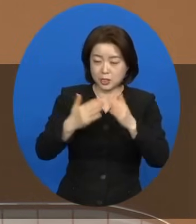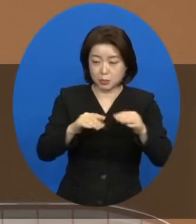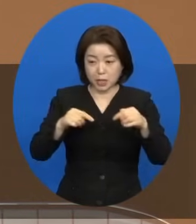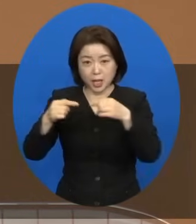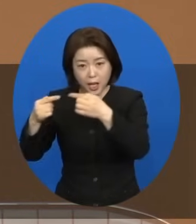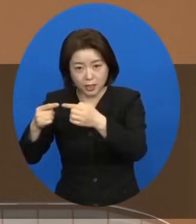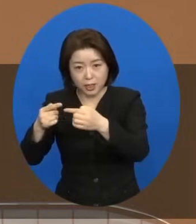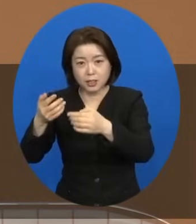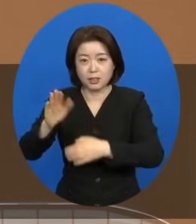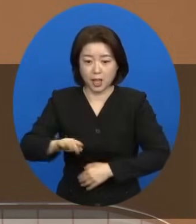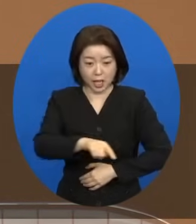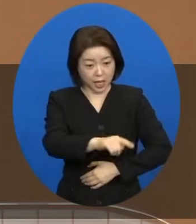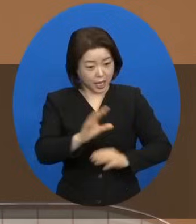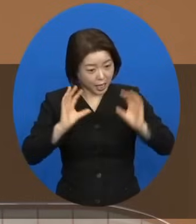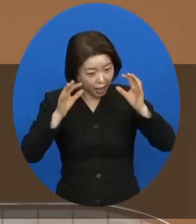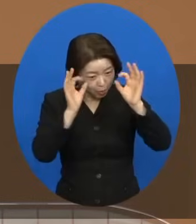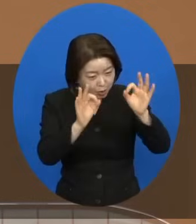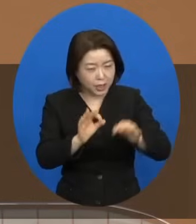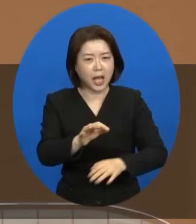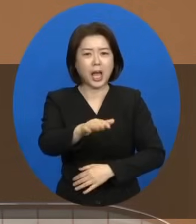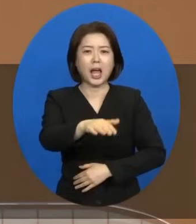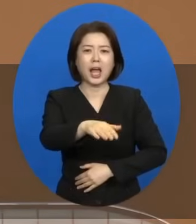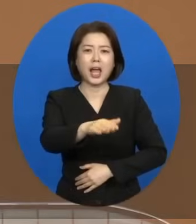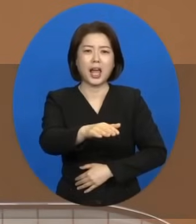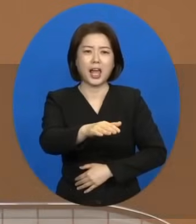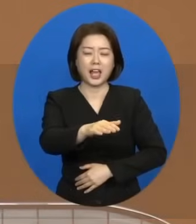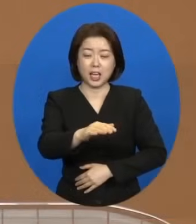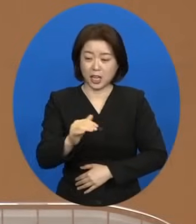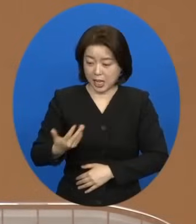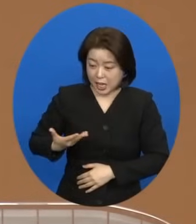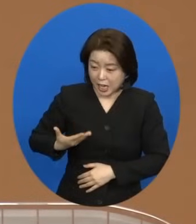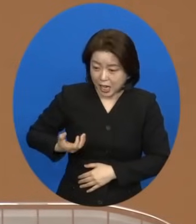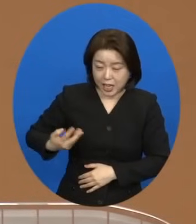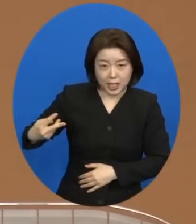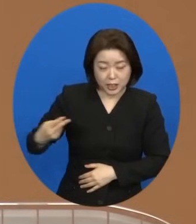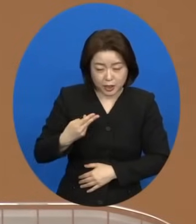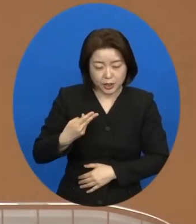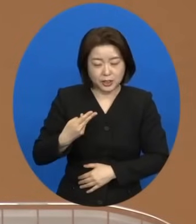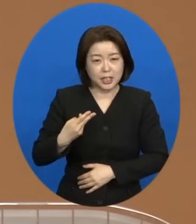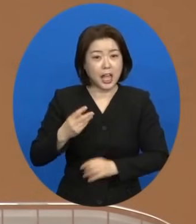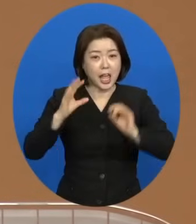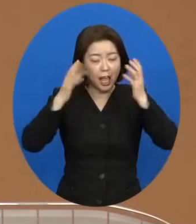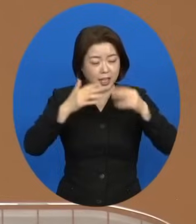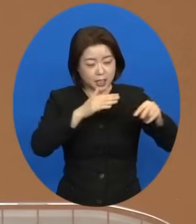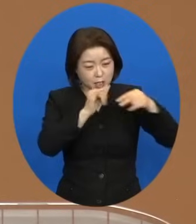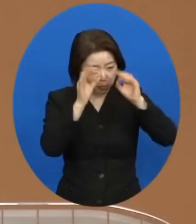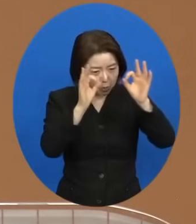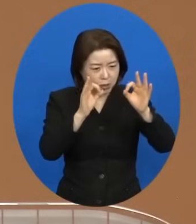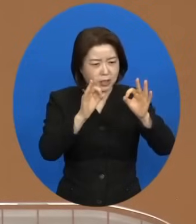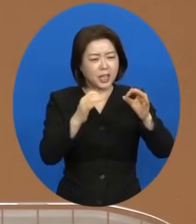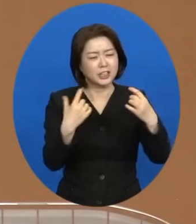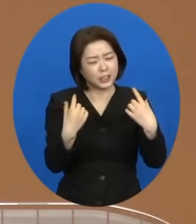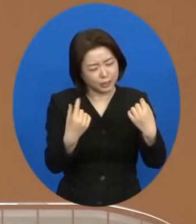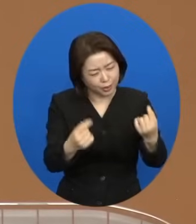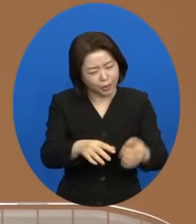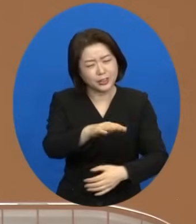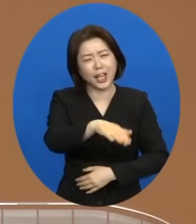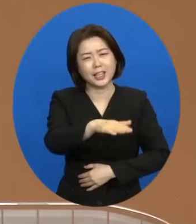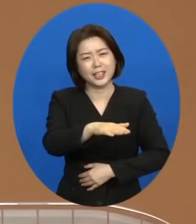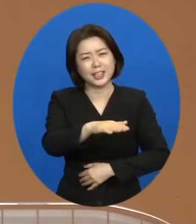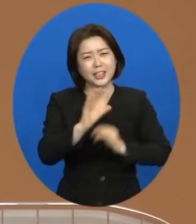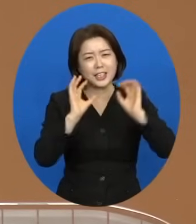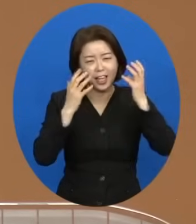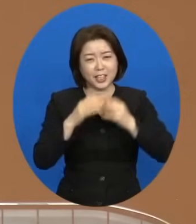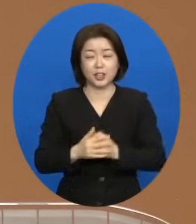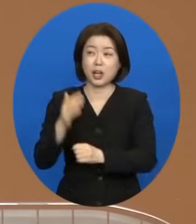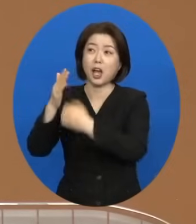어리더라이 세살 남짓 나중에 된 이후에 사무엘을 보면서 아직 어리다고 하나님도 사무엘을 빨리 쓰고